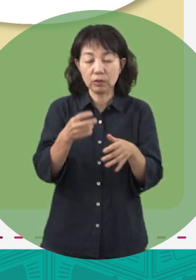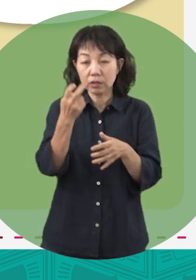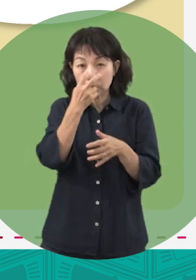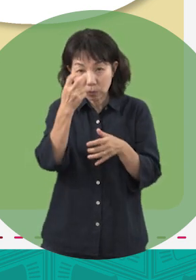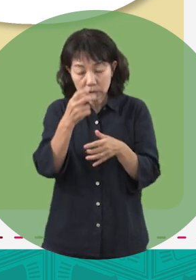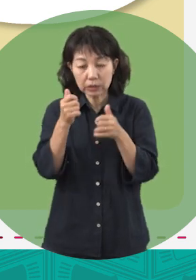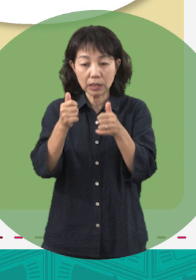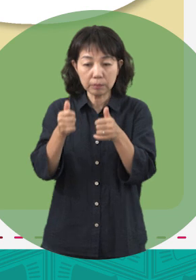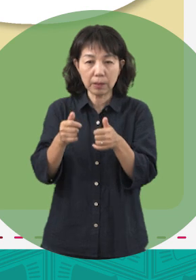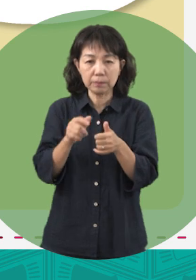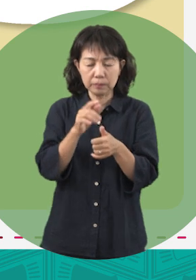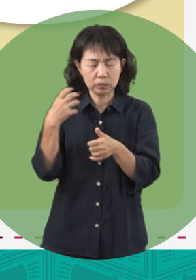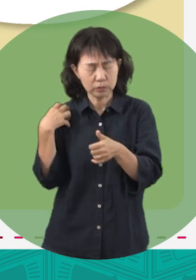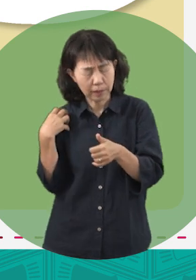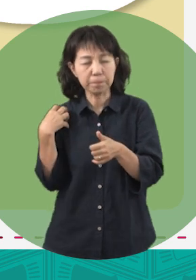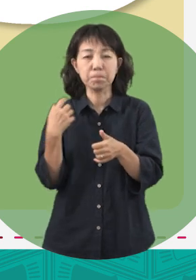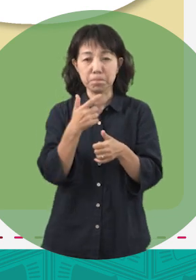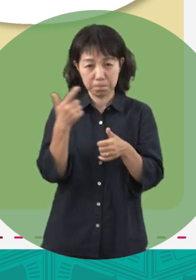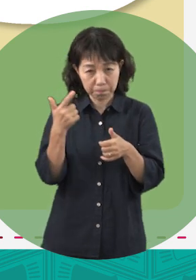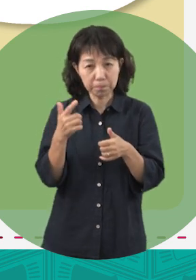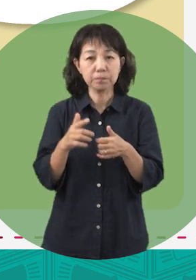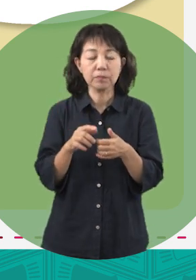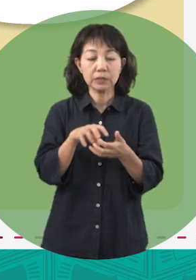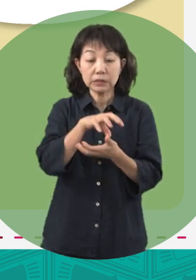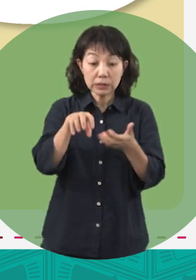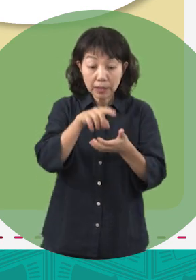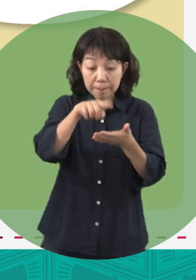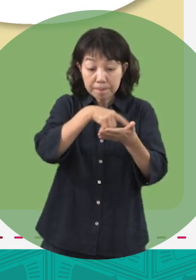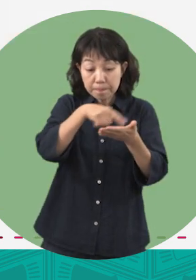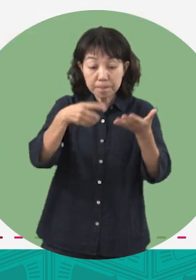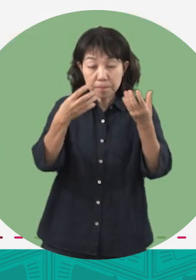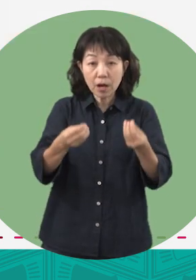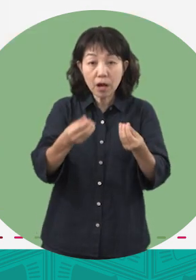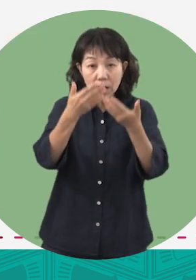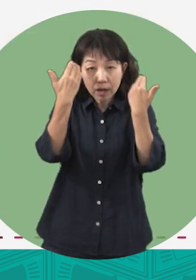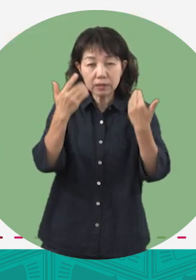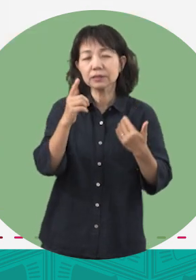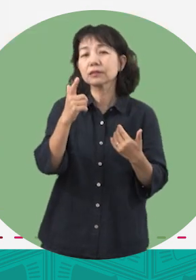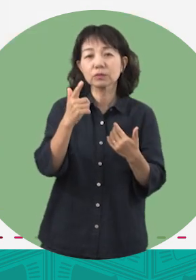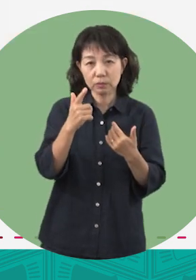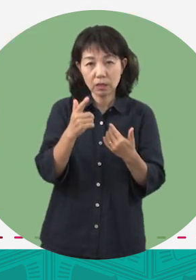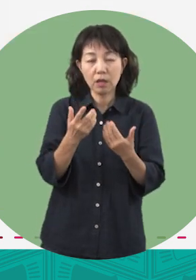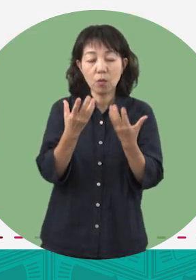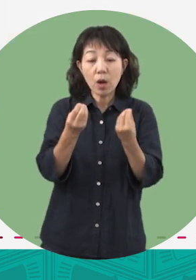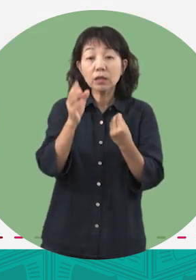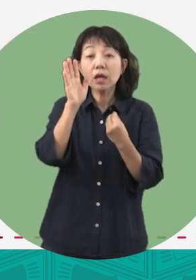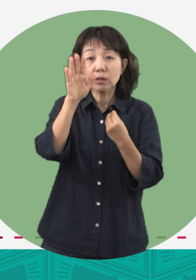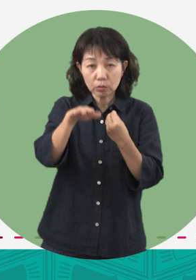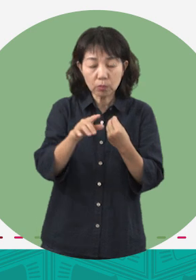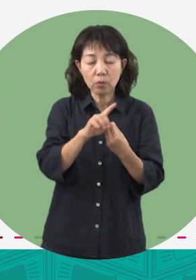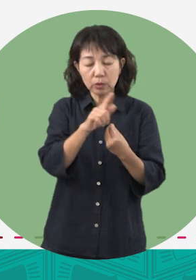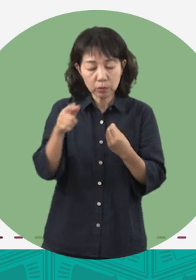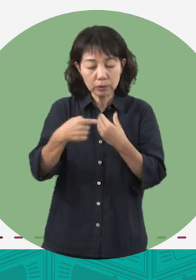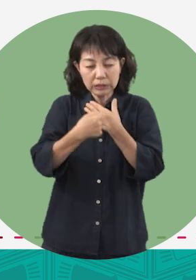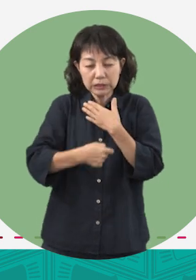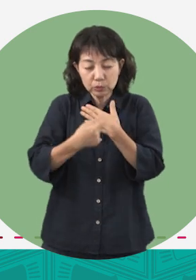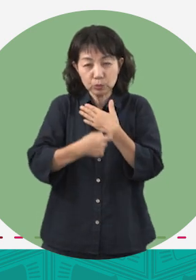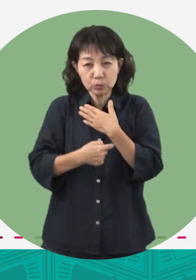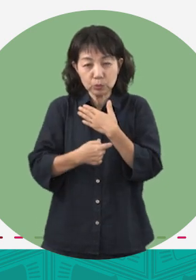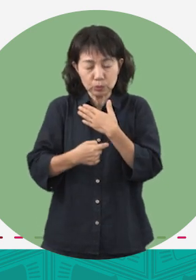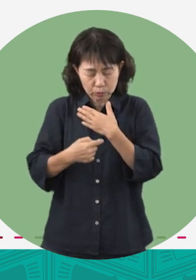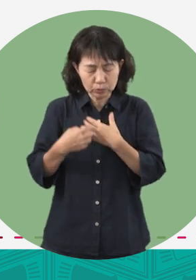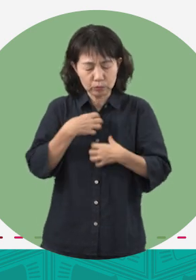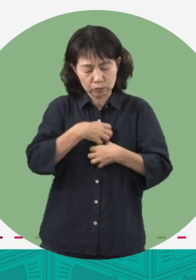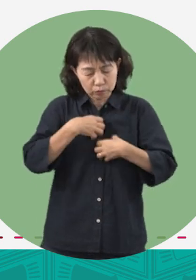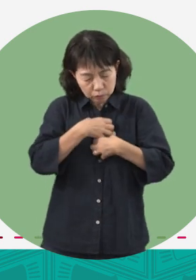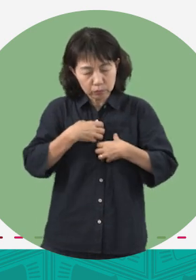ったように事件が解決したら終わりではなくその後も被害者の心の傷としてずっと苦し